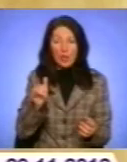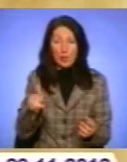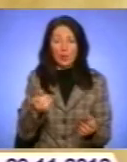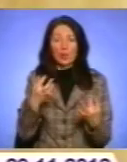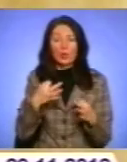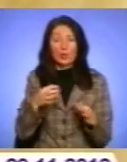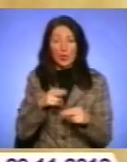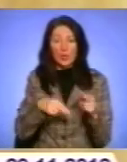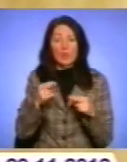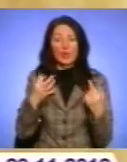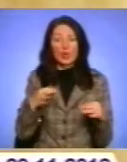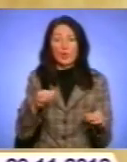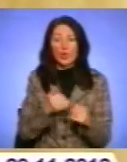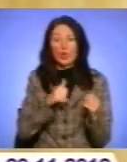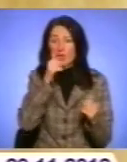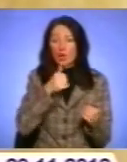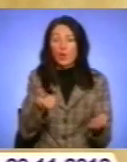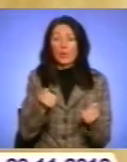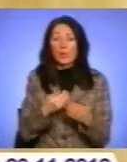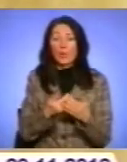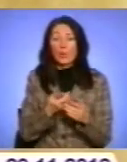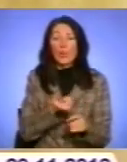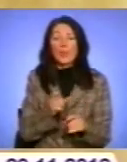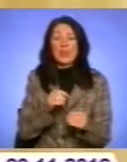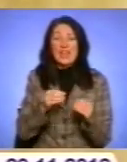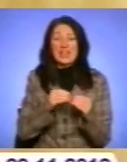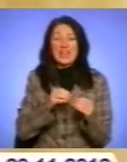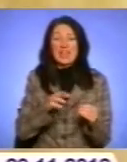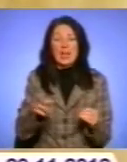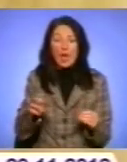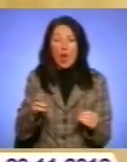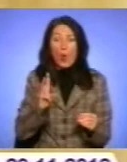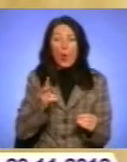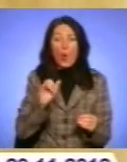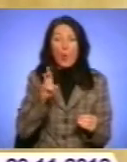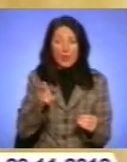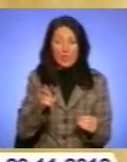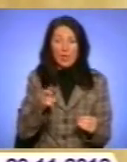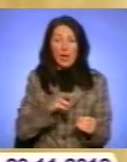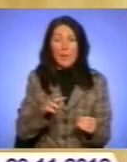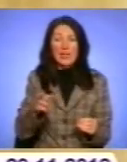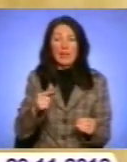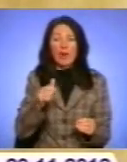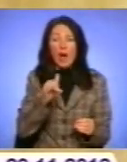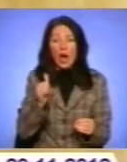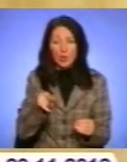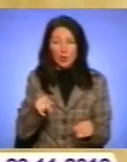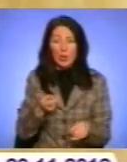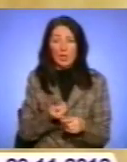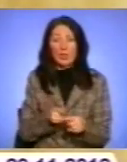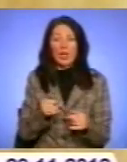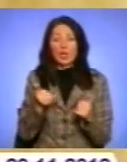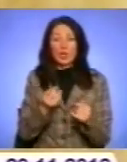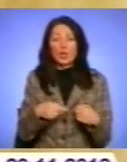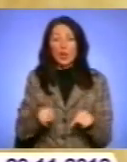понад 10 мільярдів кубічних метрів газу. Для його реалізації створюється консорціум інвесторів, до